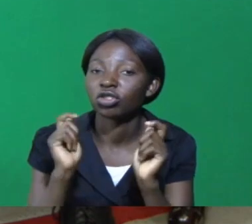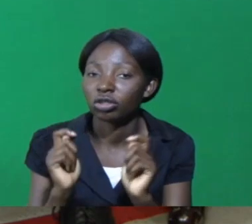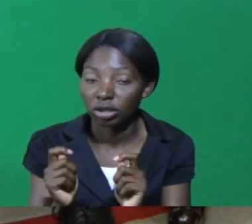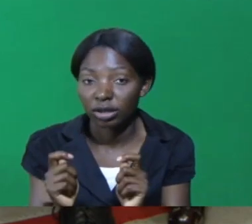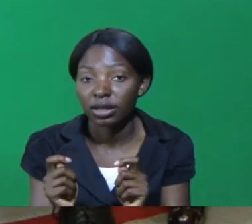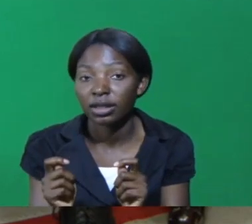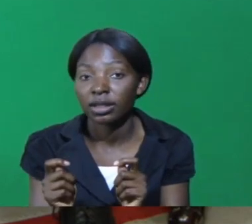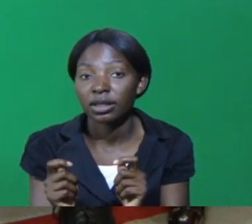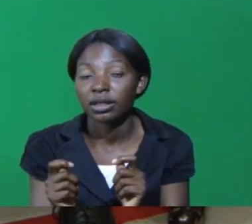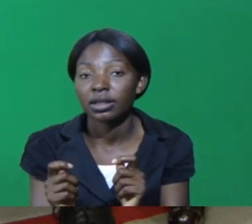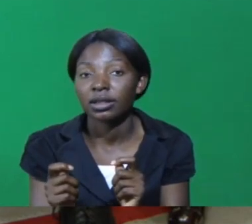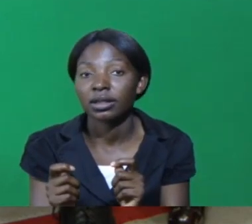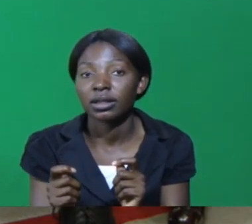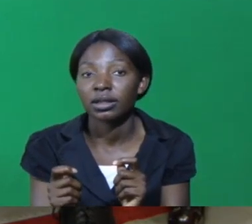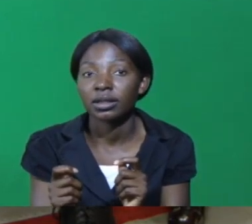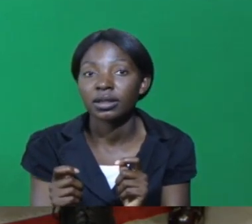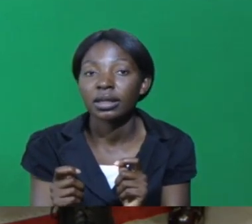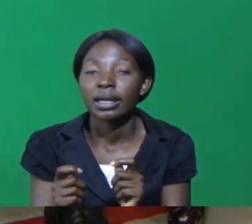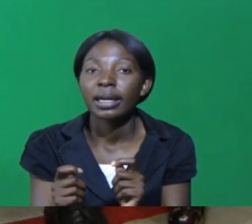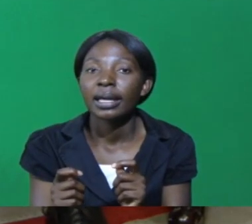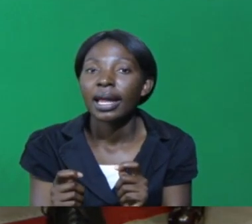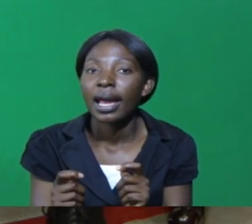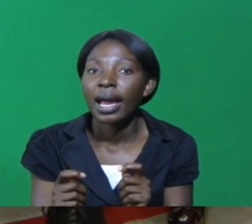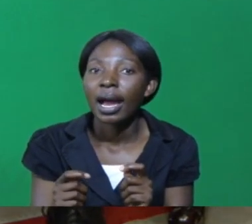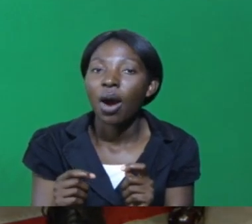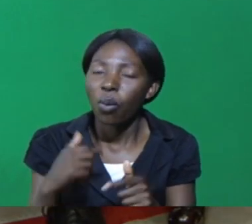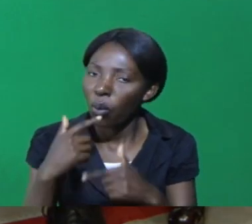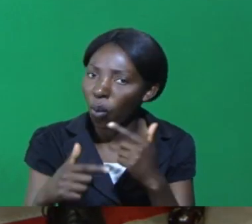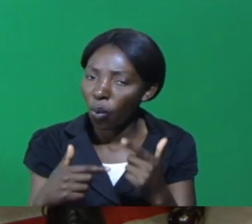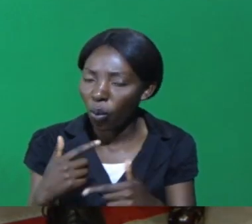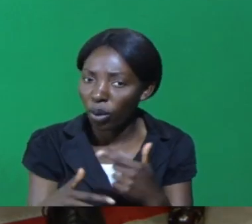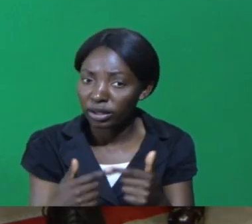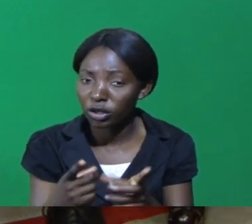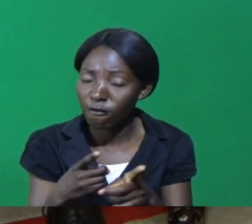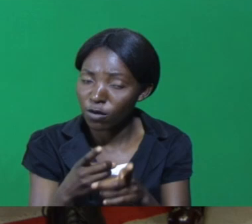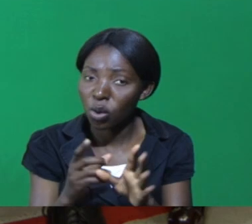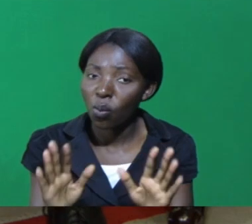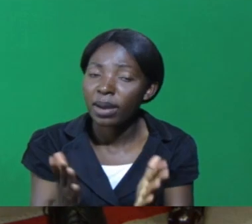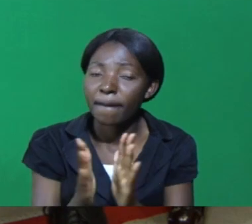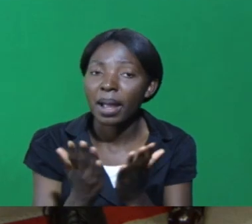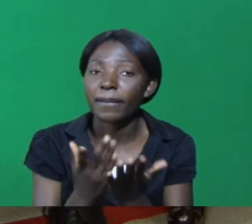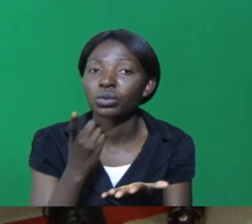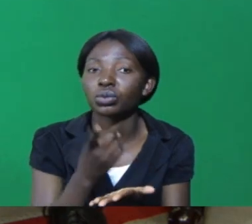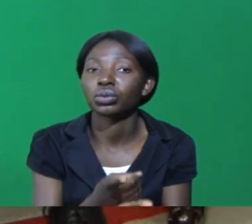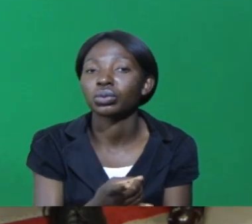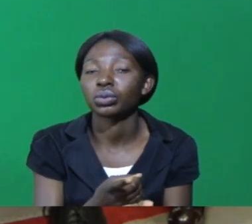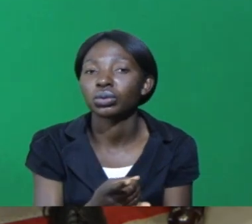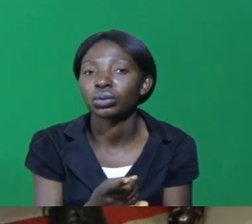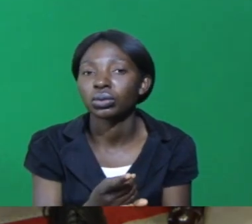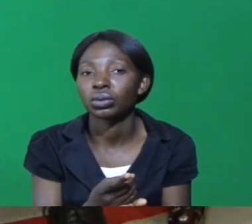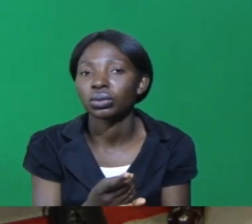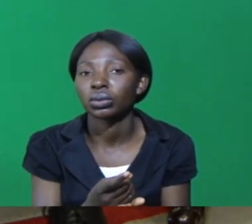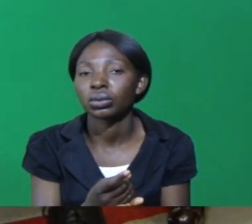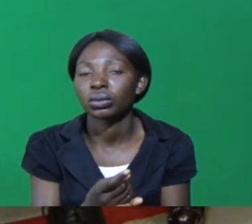good. Ndopfungwa yandiri kuona sekuti muri kuti mimi ticharamba tichingotedzera zvinoitwa nemuBhaibheri. Exactly.